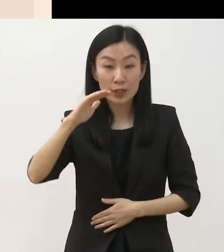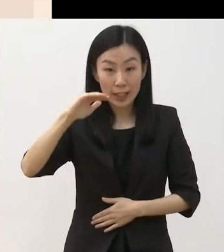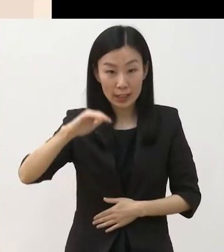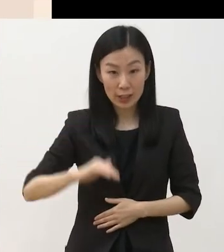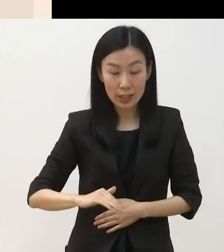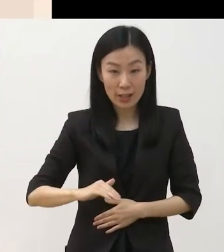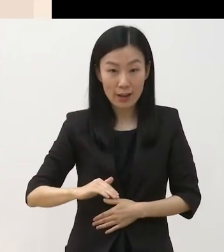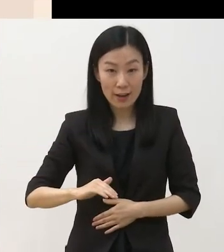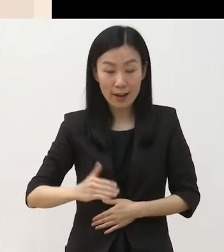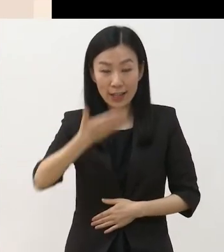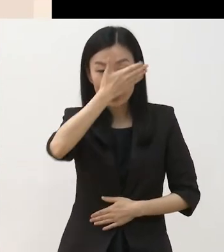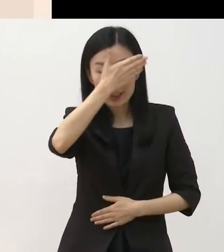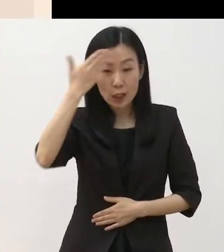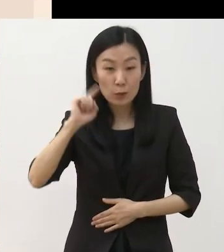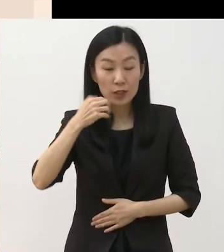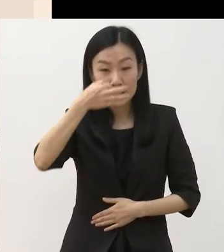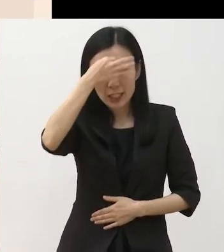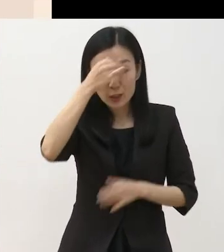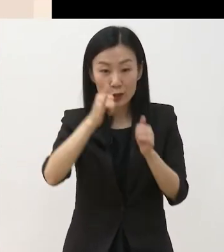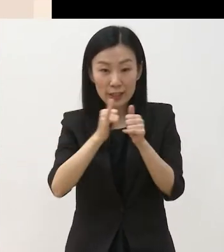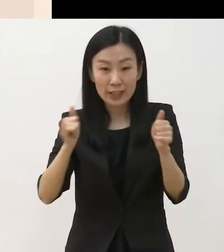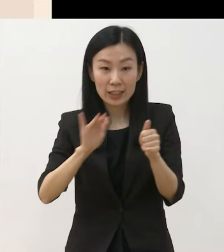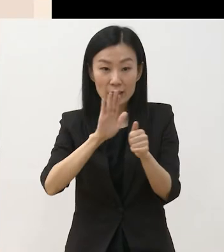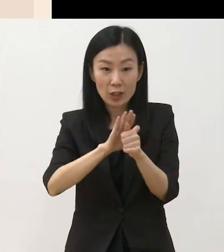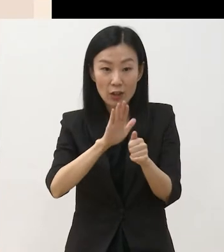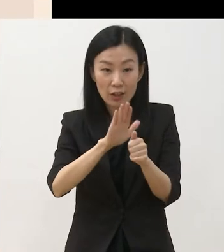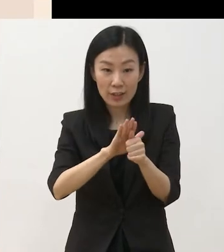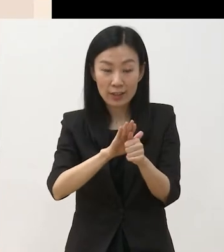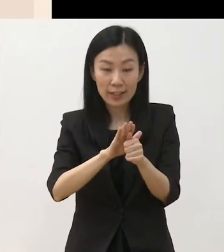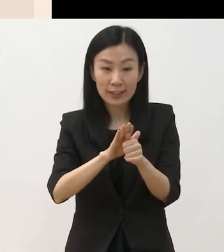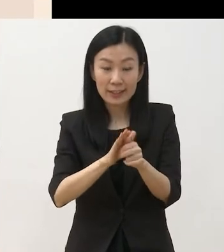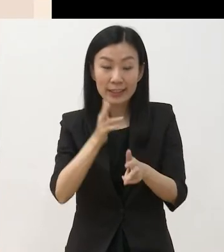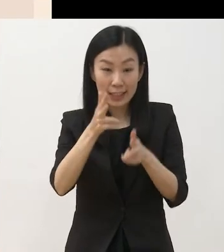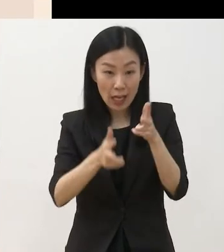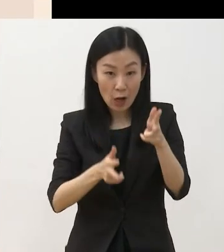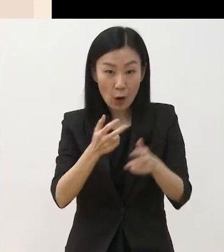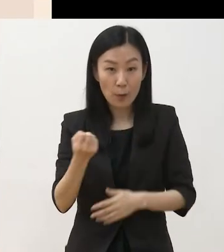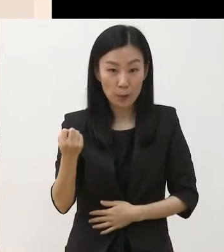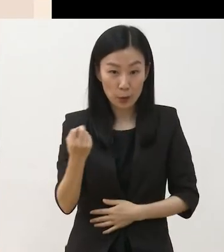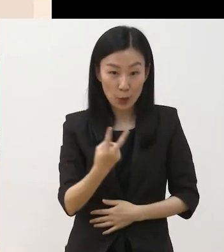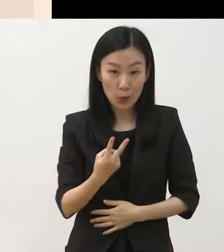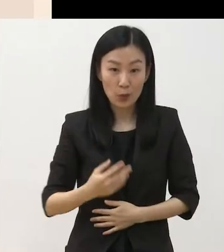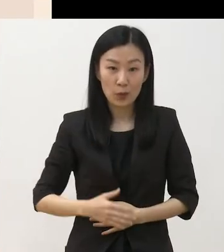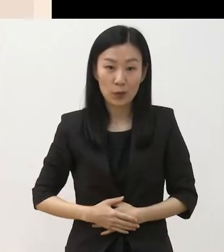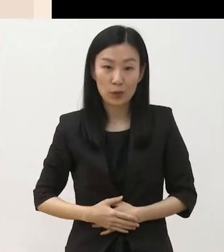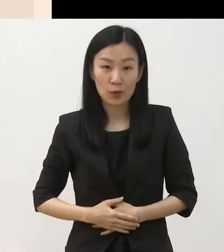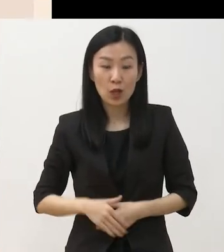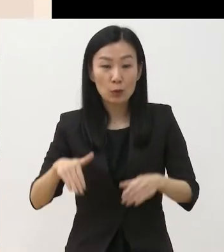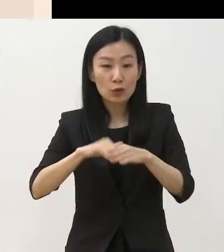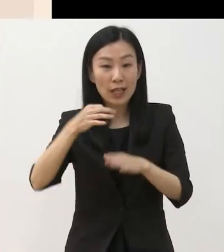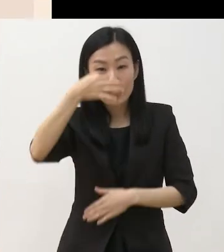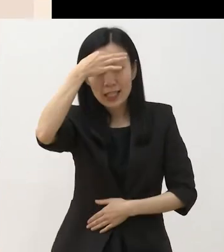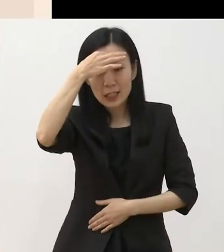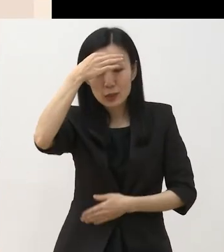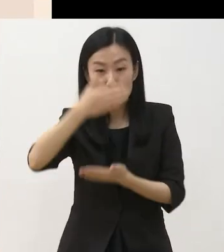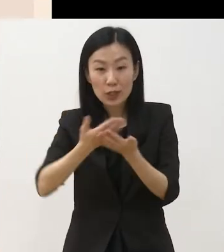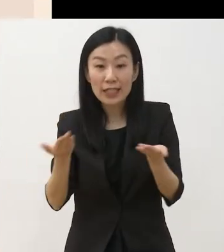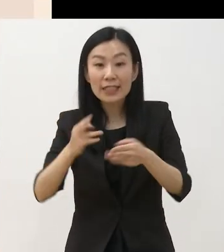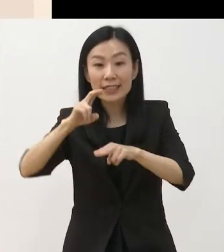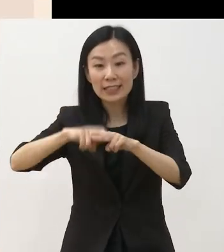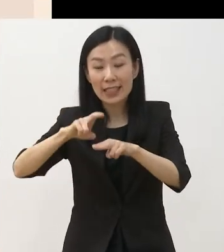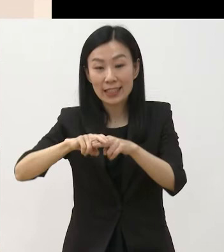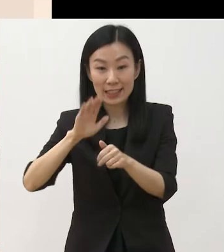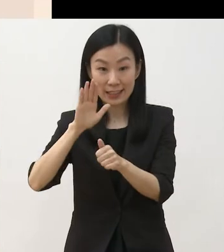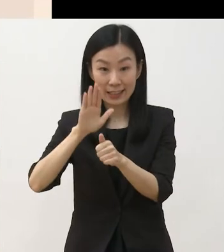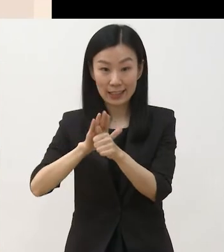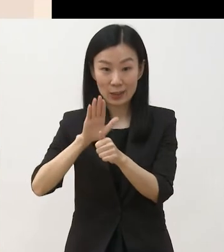차세대 예술가를 지원하고 있는 한국 예술 창작 아카데미 사업과 그다음에 문화예술 분야의 일자리를 지원하고